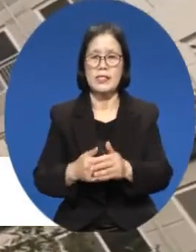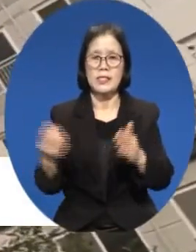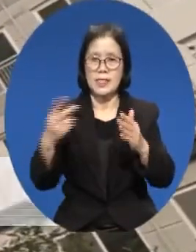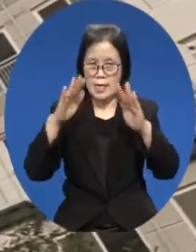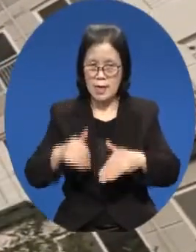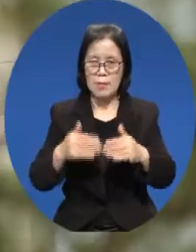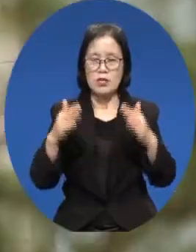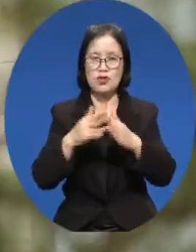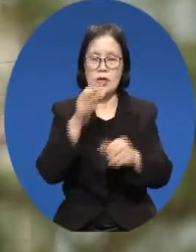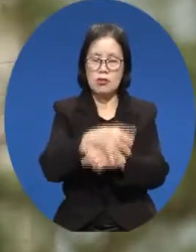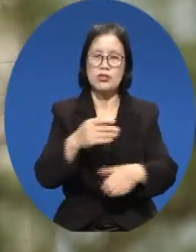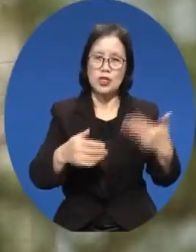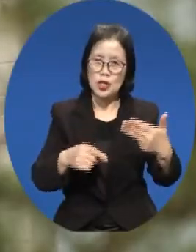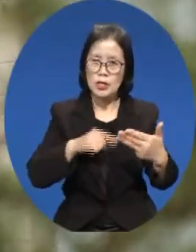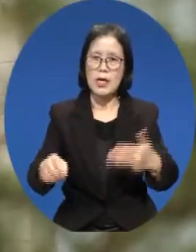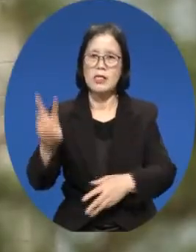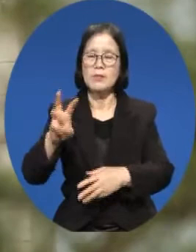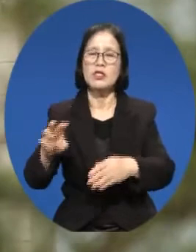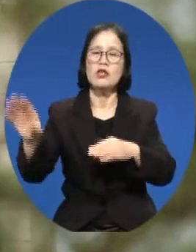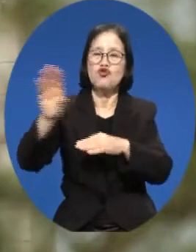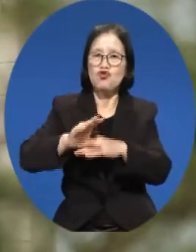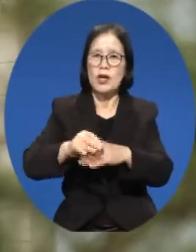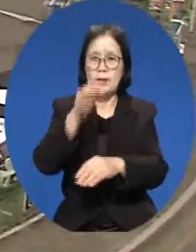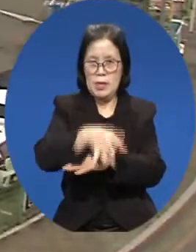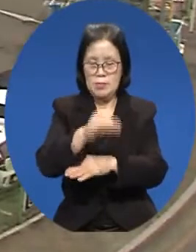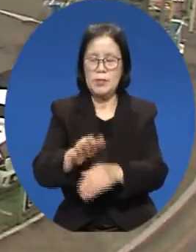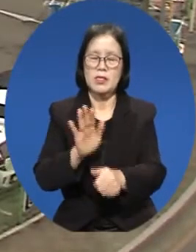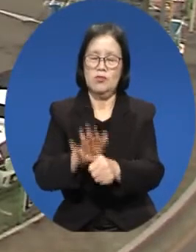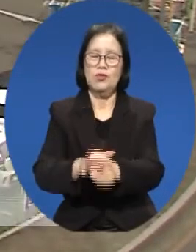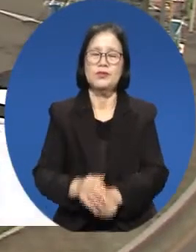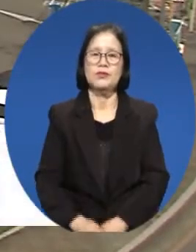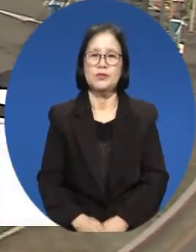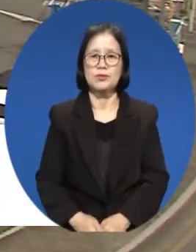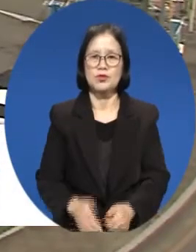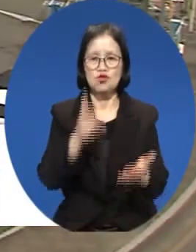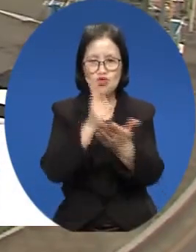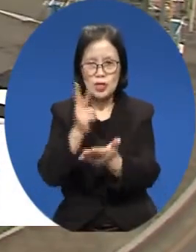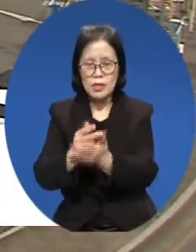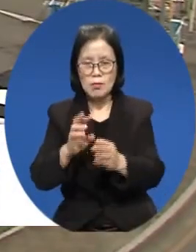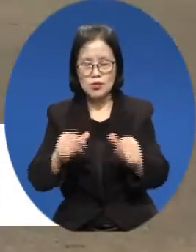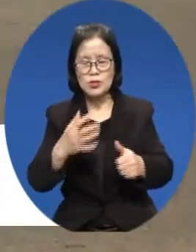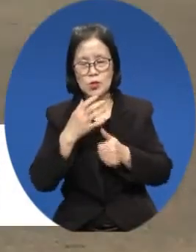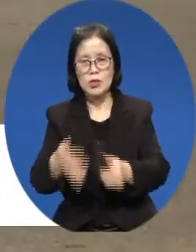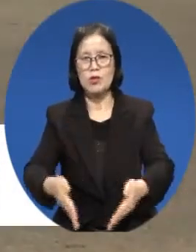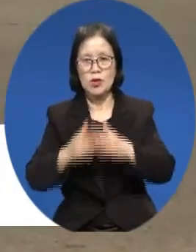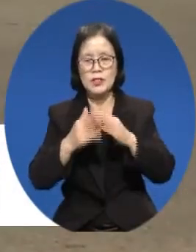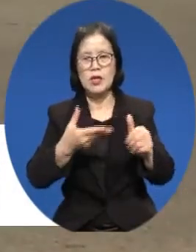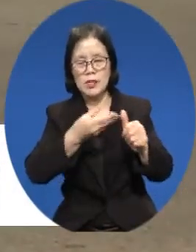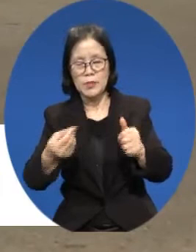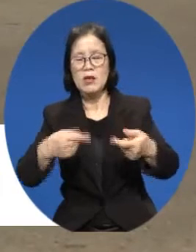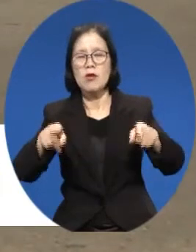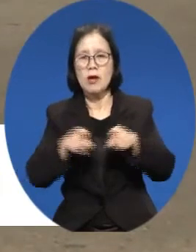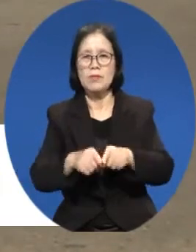을 각각 8 호 와 30 5 를 추가로 매입해 지원합니다 00 주차장 부지 등을 활용한 건설 임대도 병행해